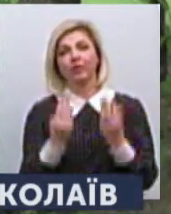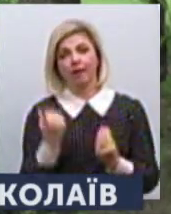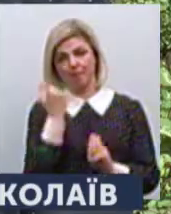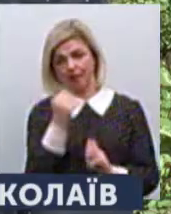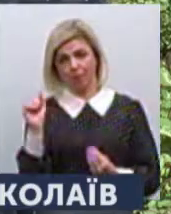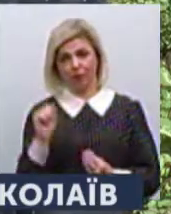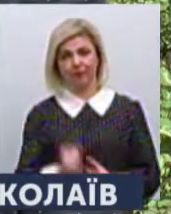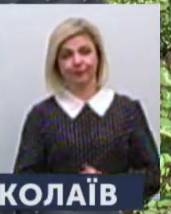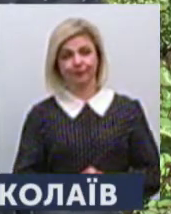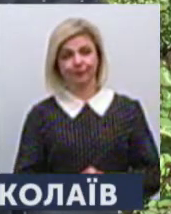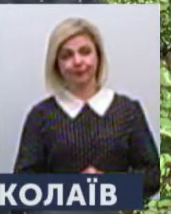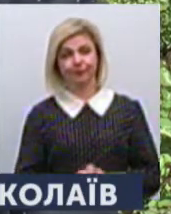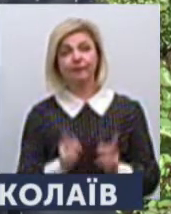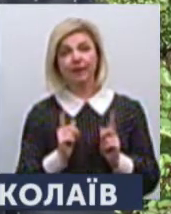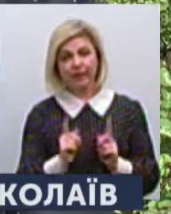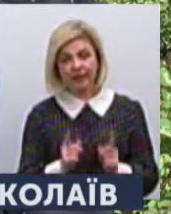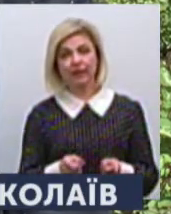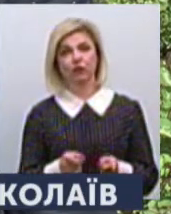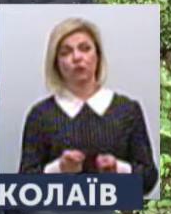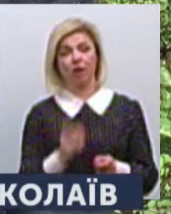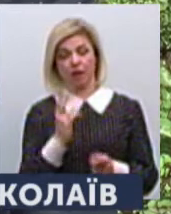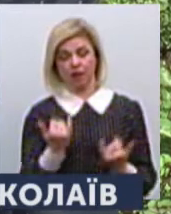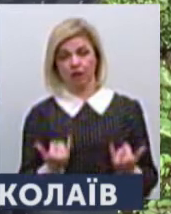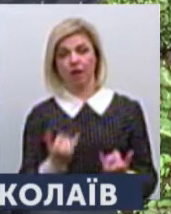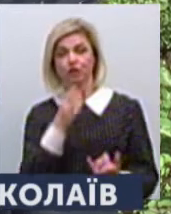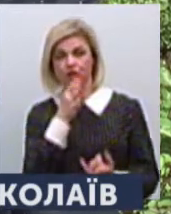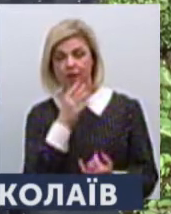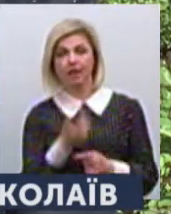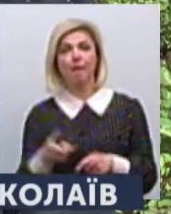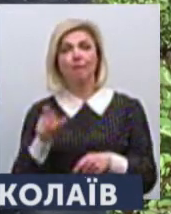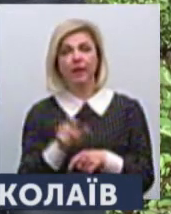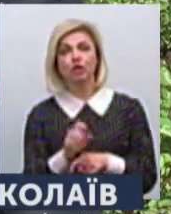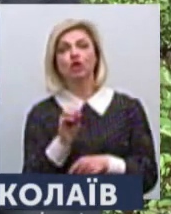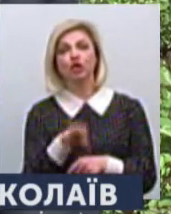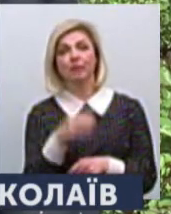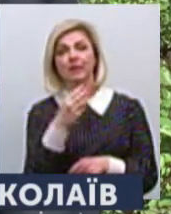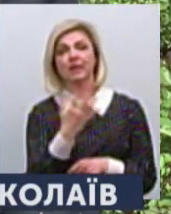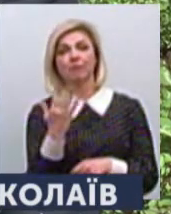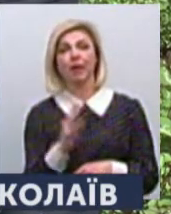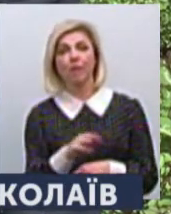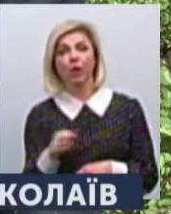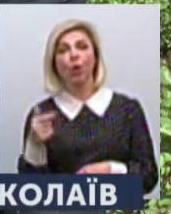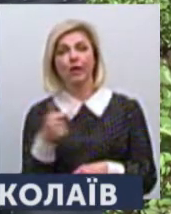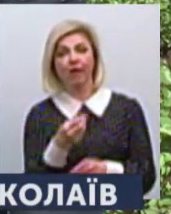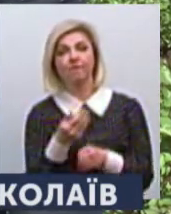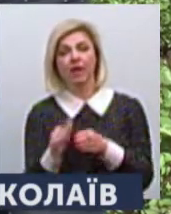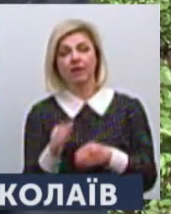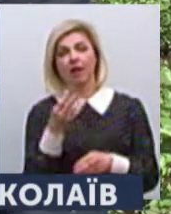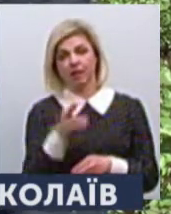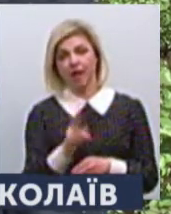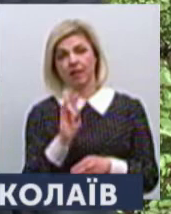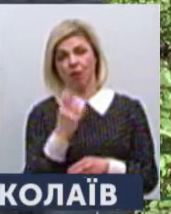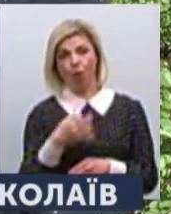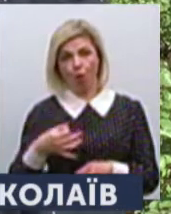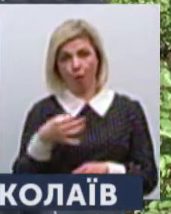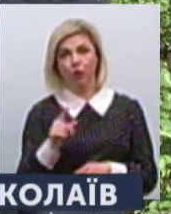розумію. Дійсно, на даний час більше ніж 35 мільйонів гривень виділено для Миколаївської області